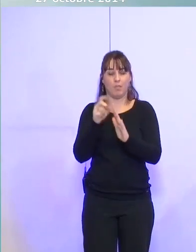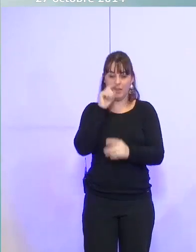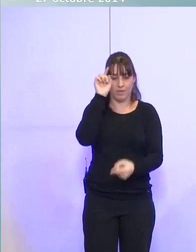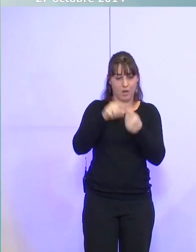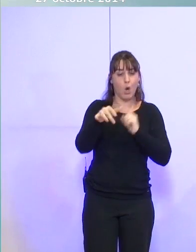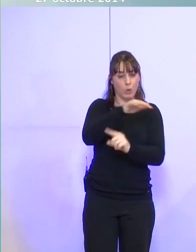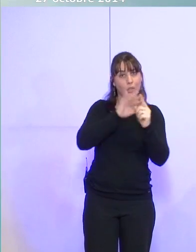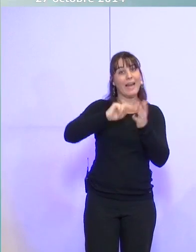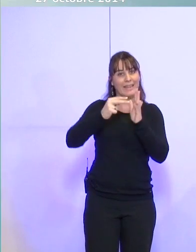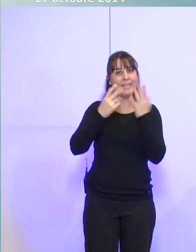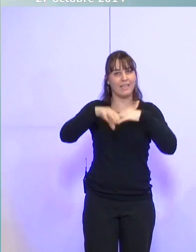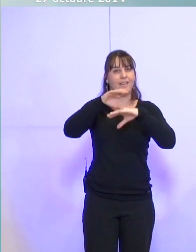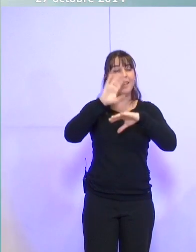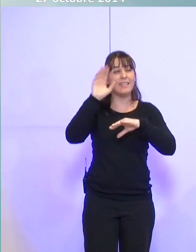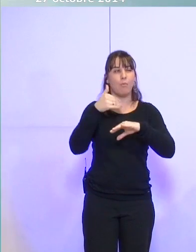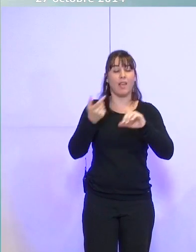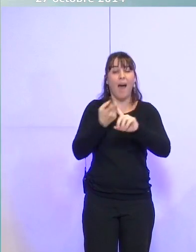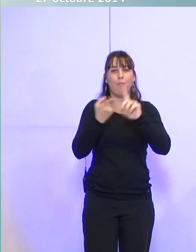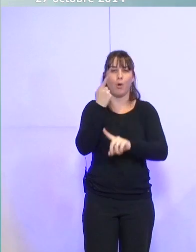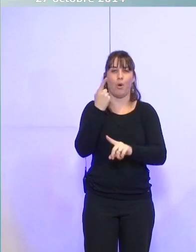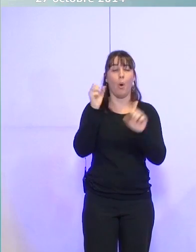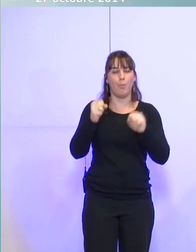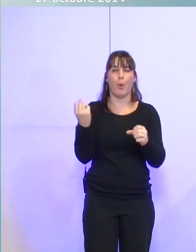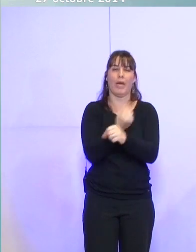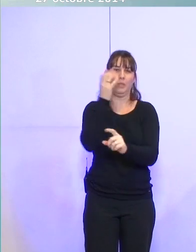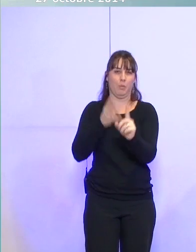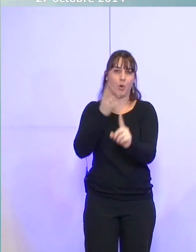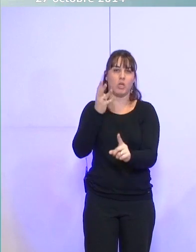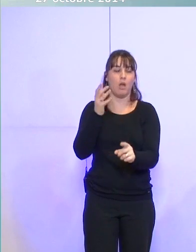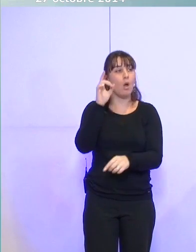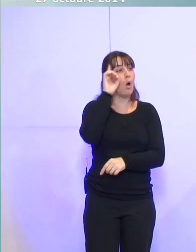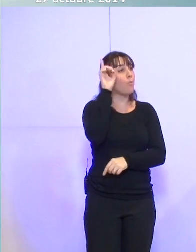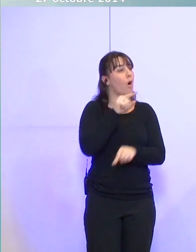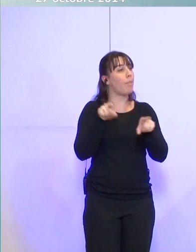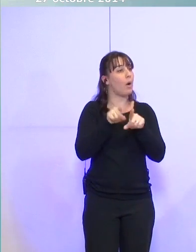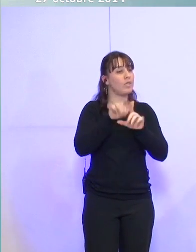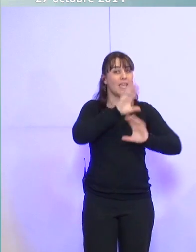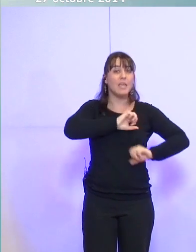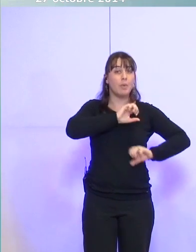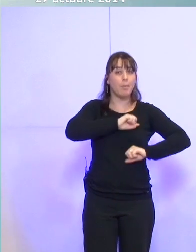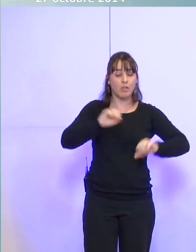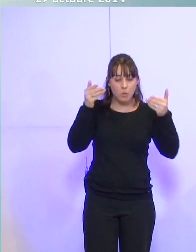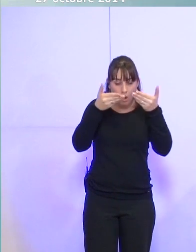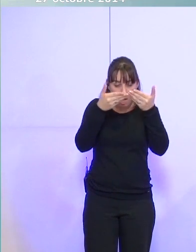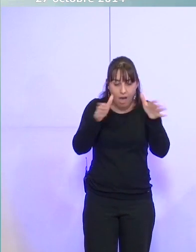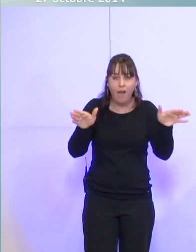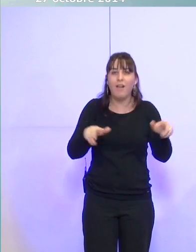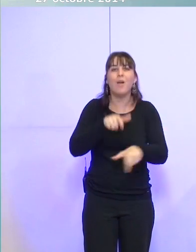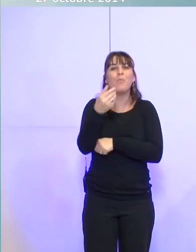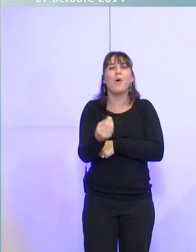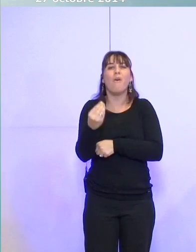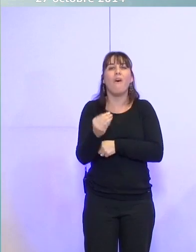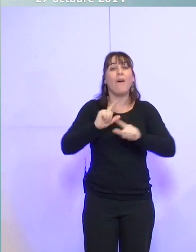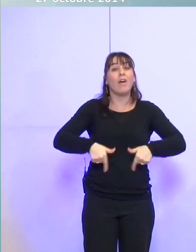et c'était là la clé de la réussite du projet. Il aurait pu être aussi très intéressant d'ouvrir cette expérimentation au temps périscolaire et